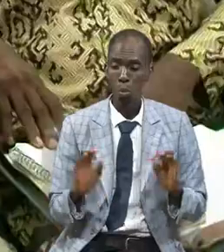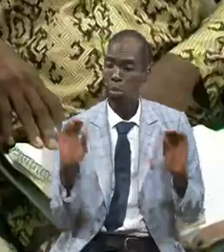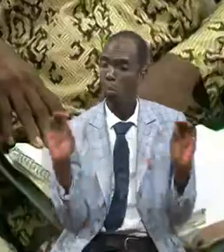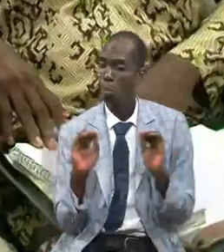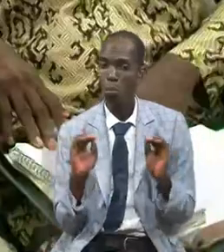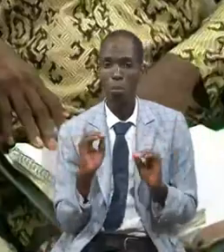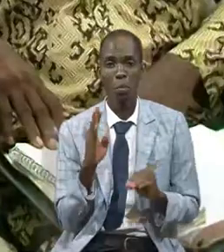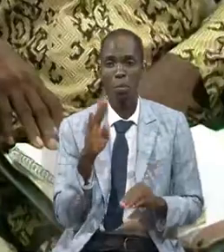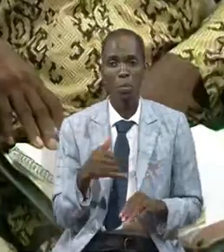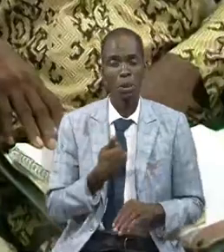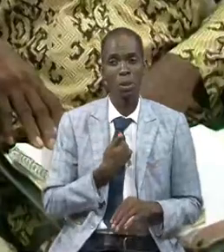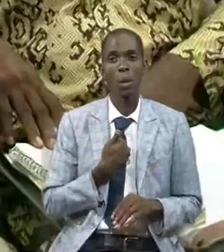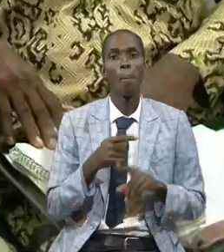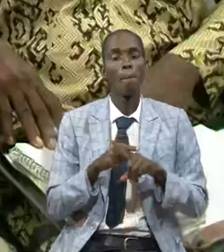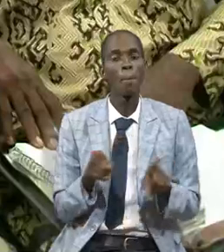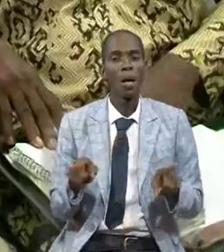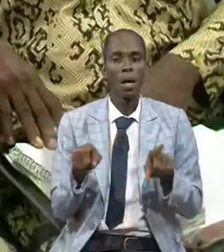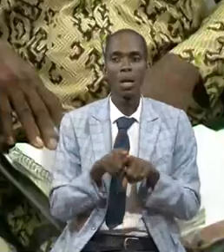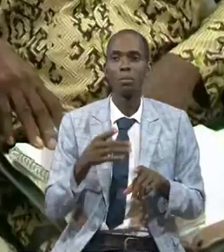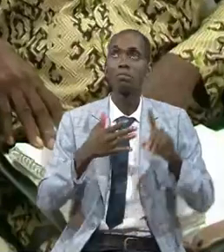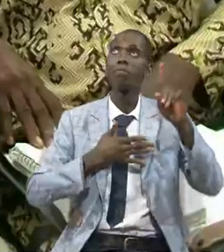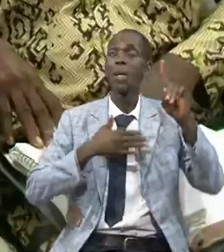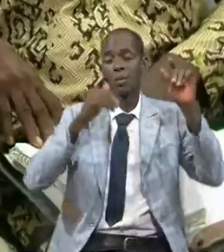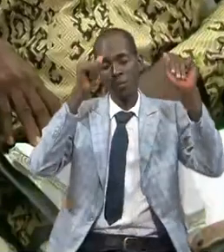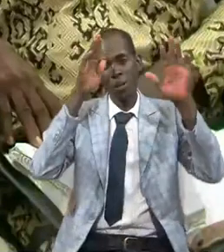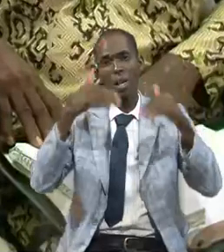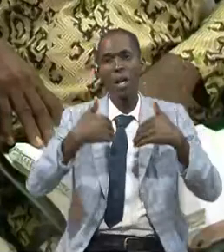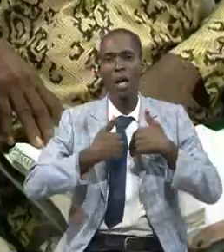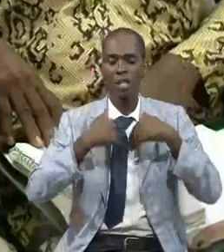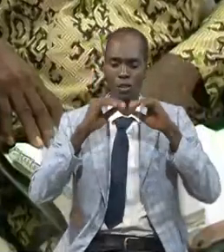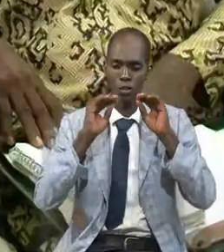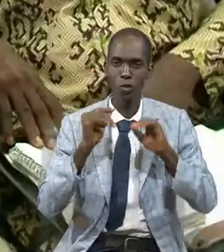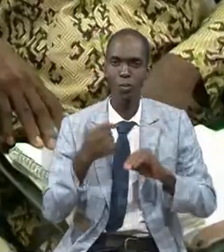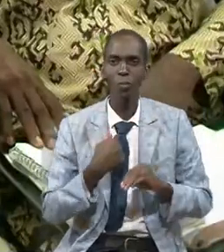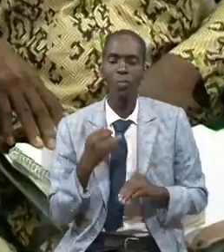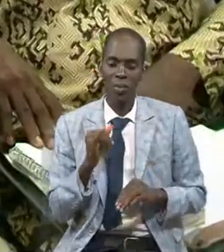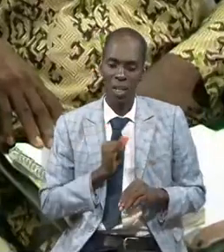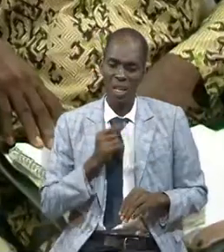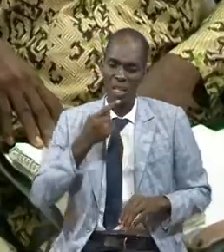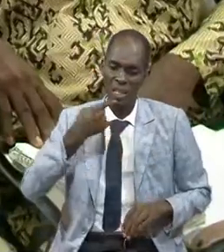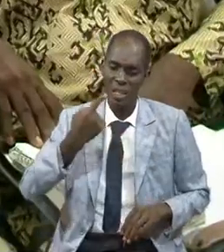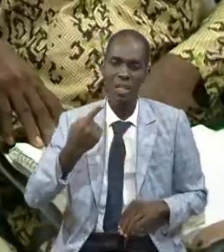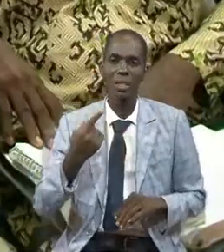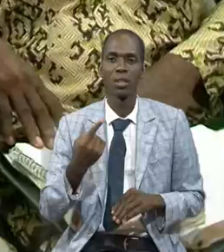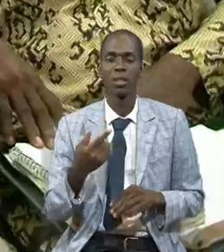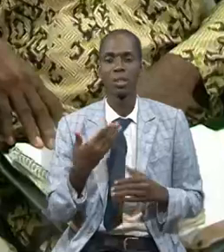que je parle selon ce que le Père m'a